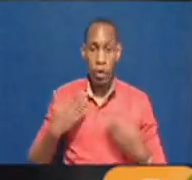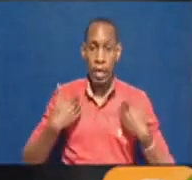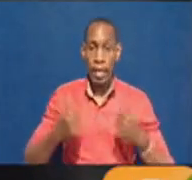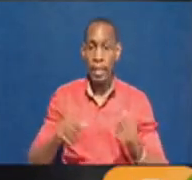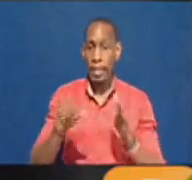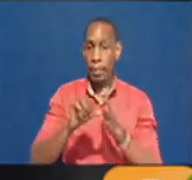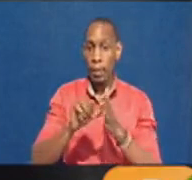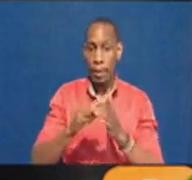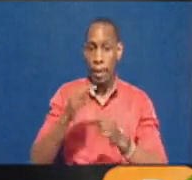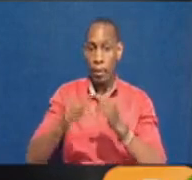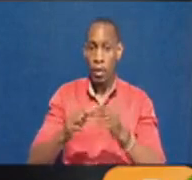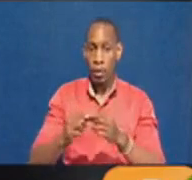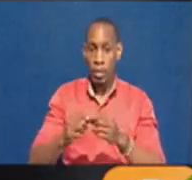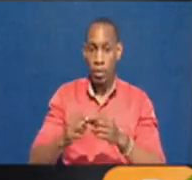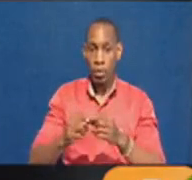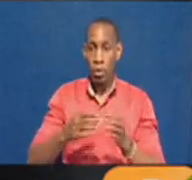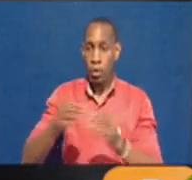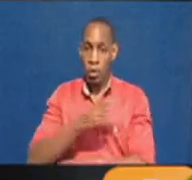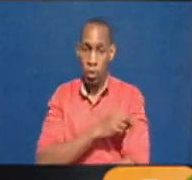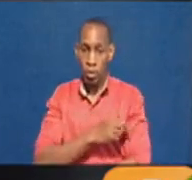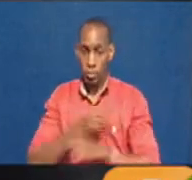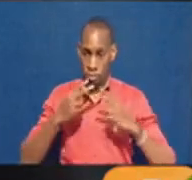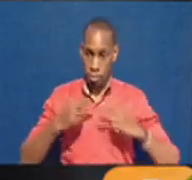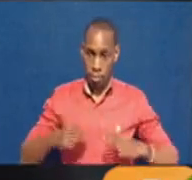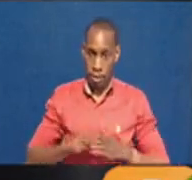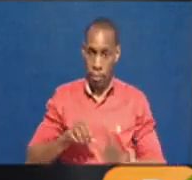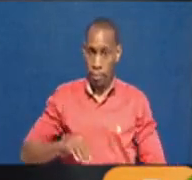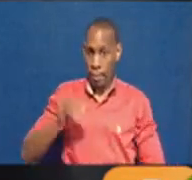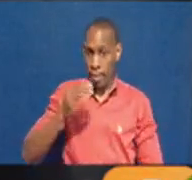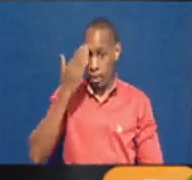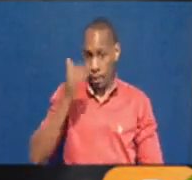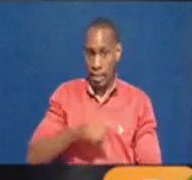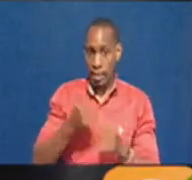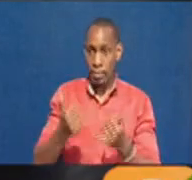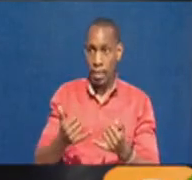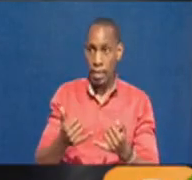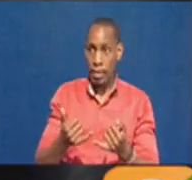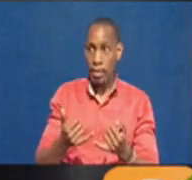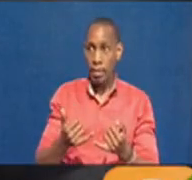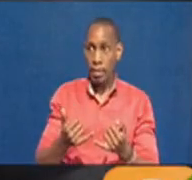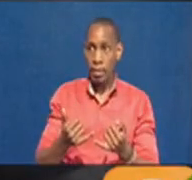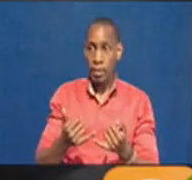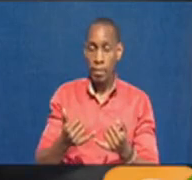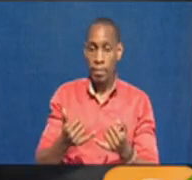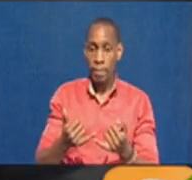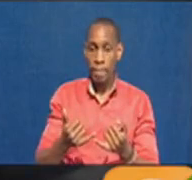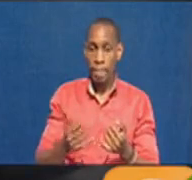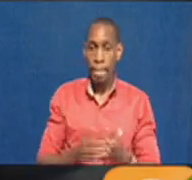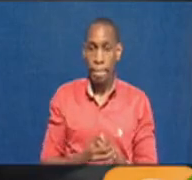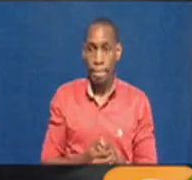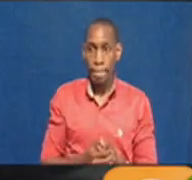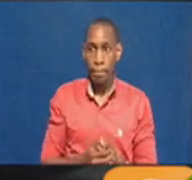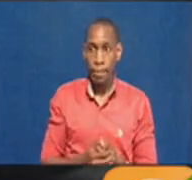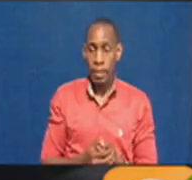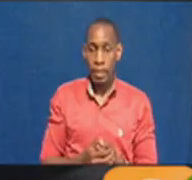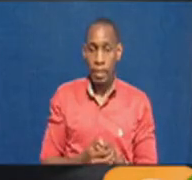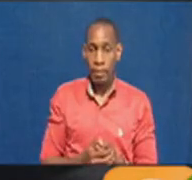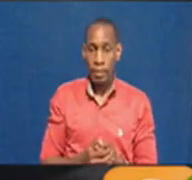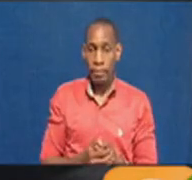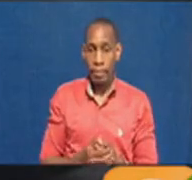she was undergoing checkups. So I was like, but why this time they took her to Saitoti? Eh? You see, now I'm trying to